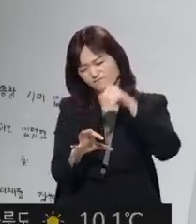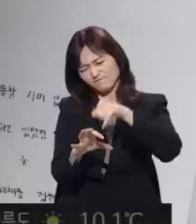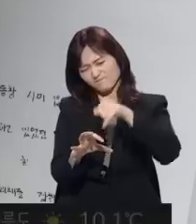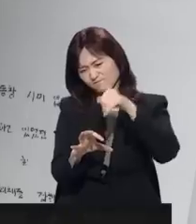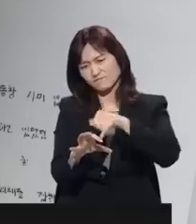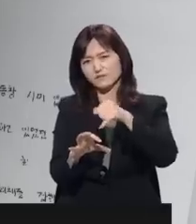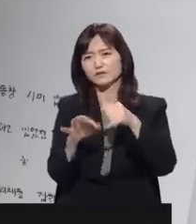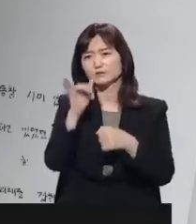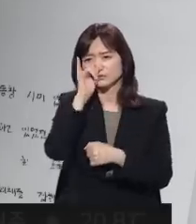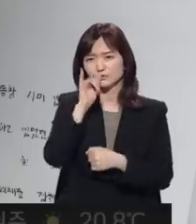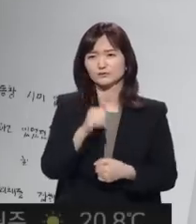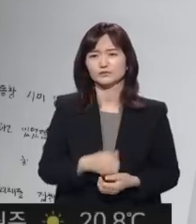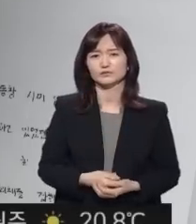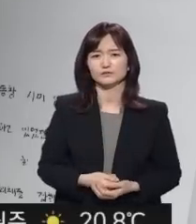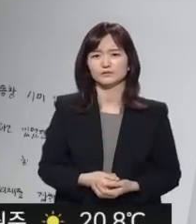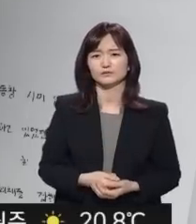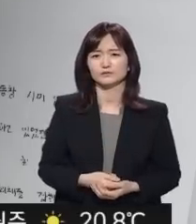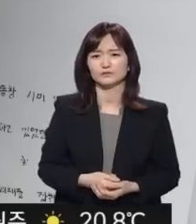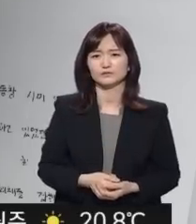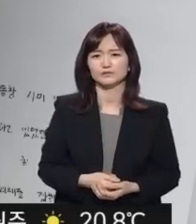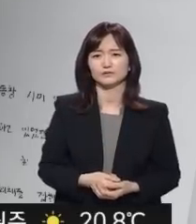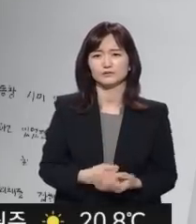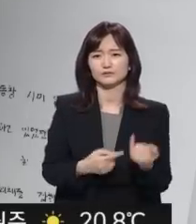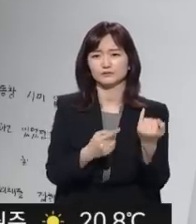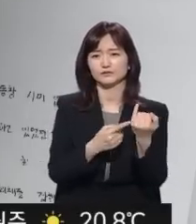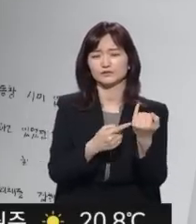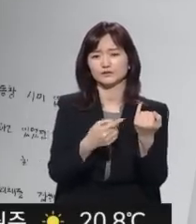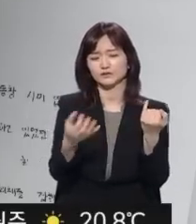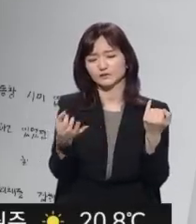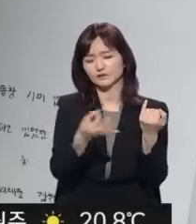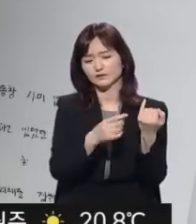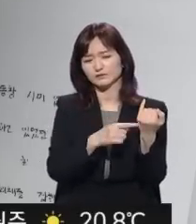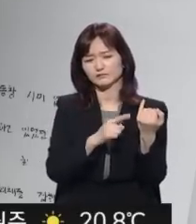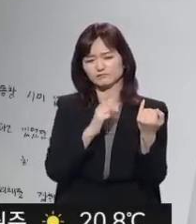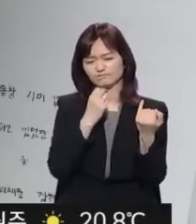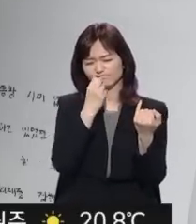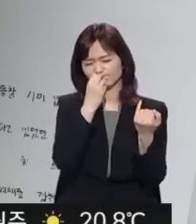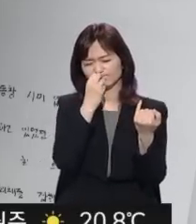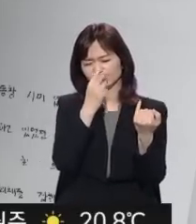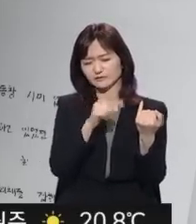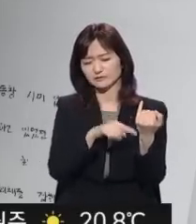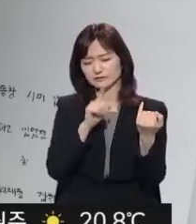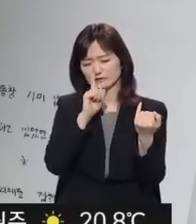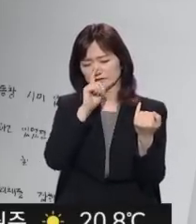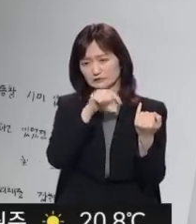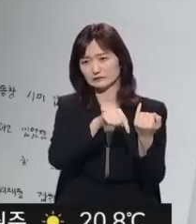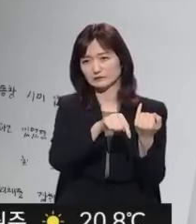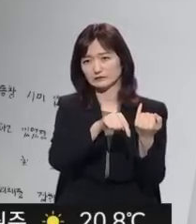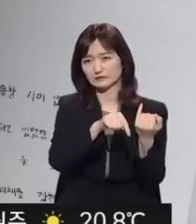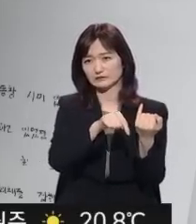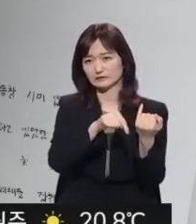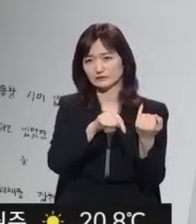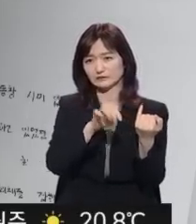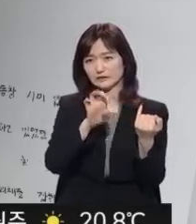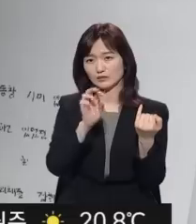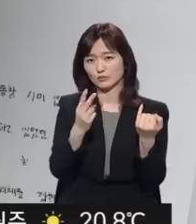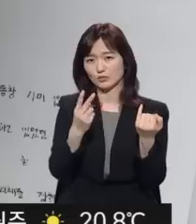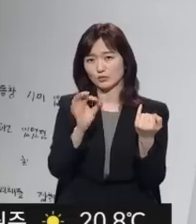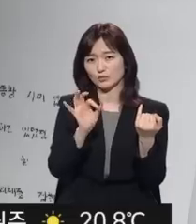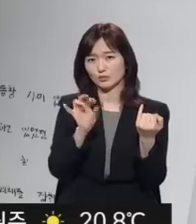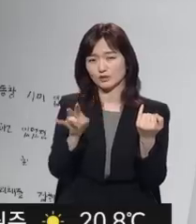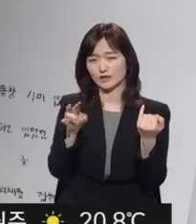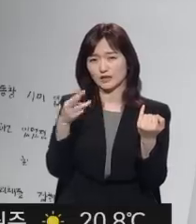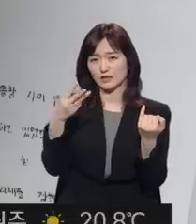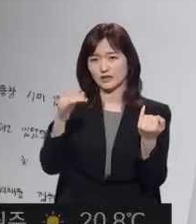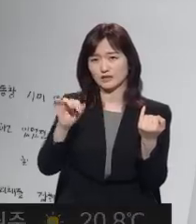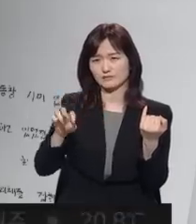넣었다라는 그런 진술도 있습니다. 또 그리고 좀 외모가, 냄새가 뭐 난다는 이유, 더럽다는 이유로 표예림 바이러스라고 부르면서